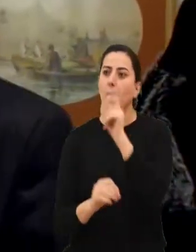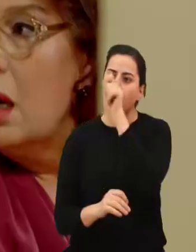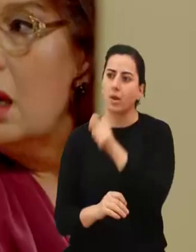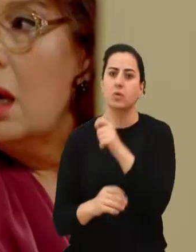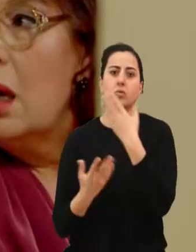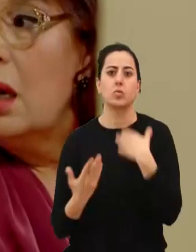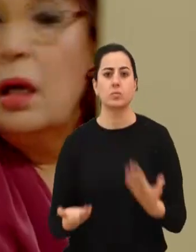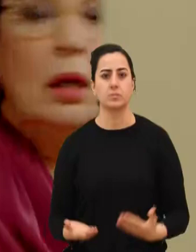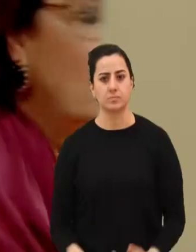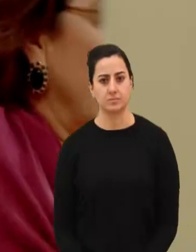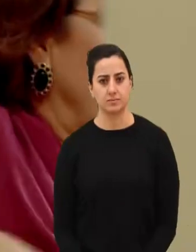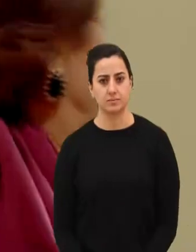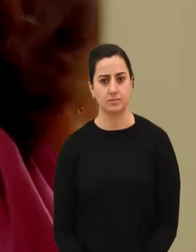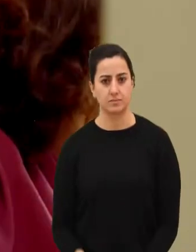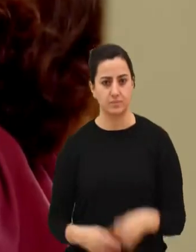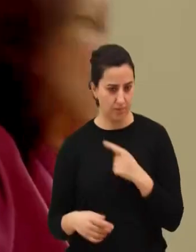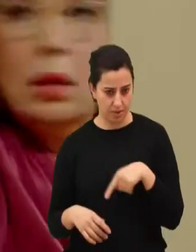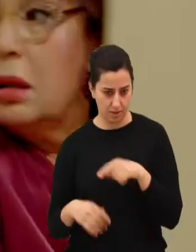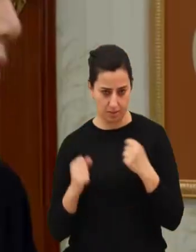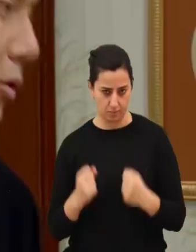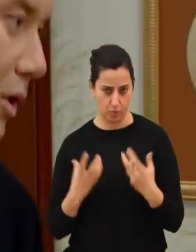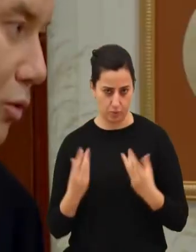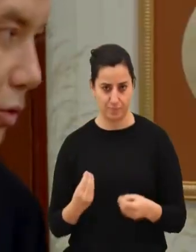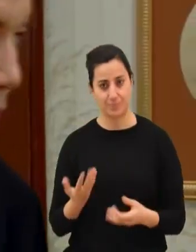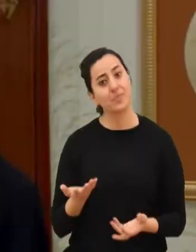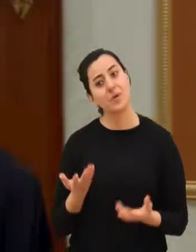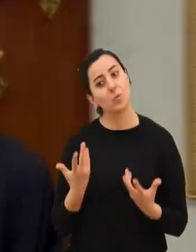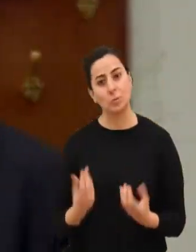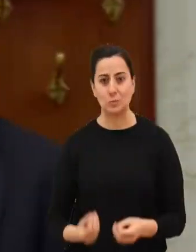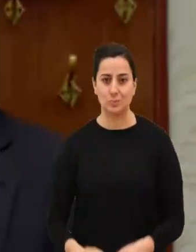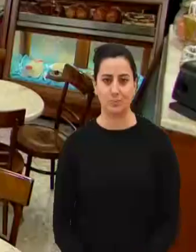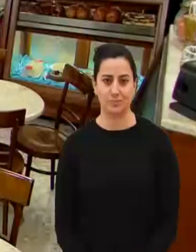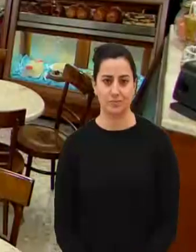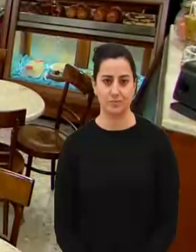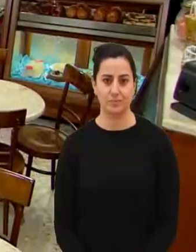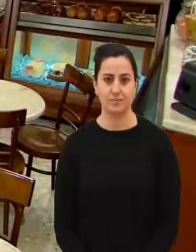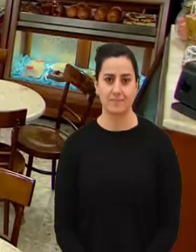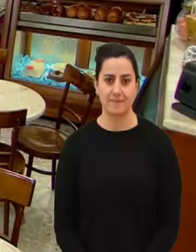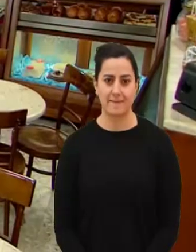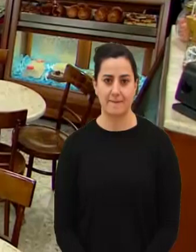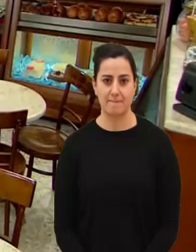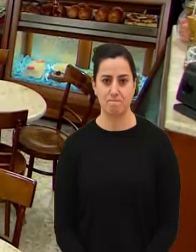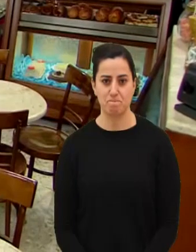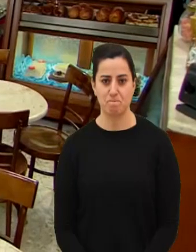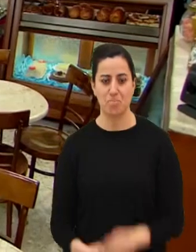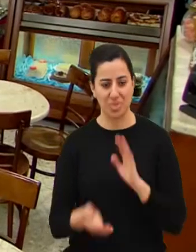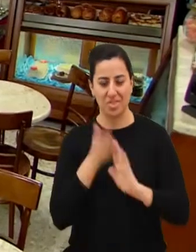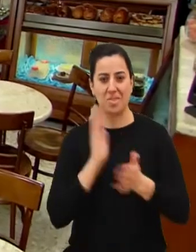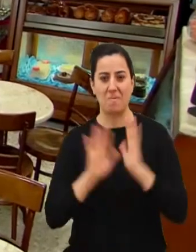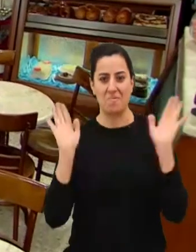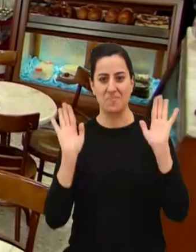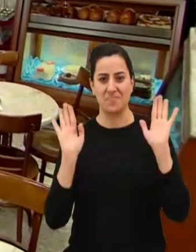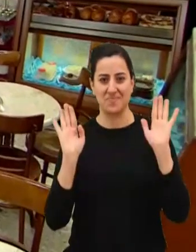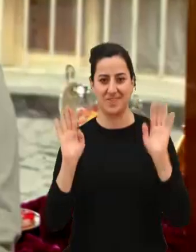yok. İçeride mi kaldık şimdi? Öyle görünüyor. Hastane. Tamamdır